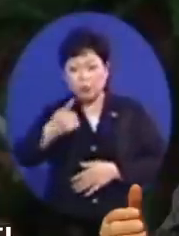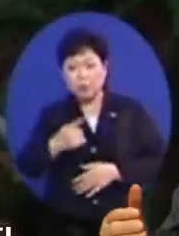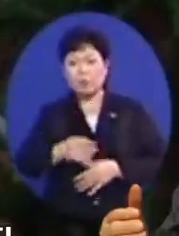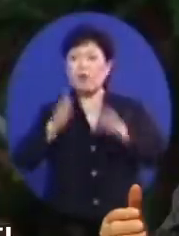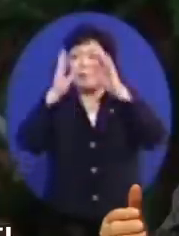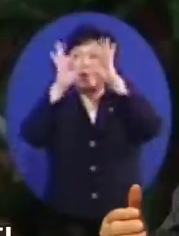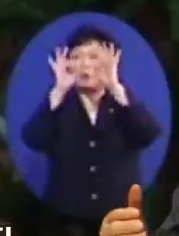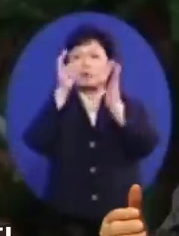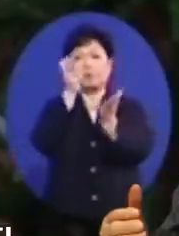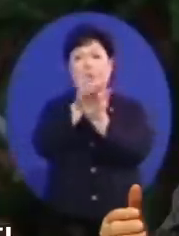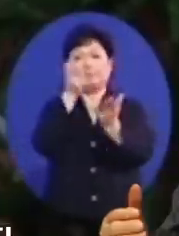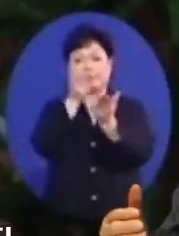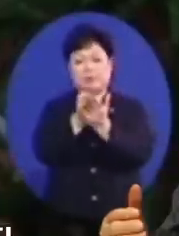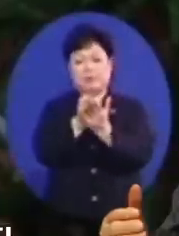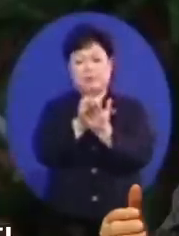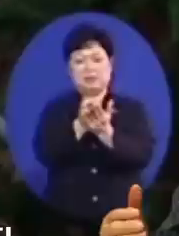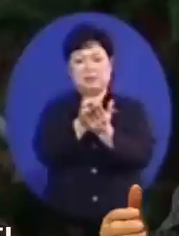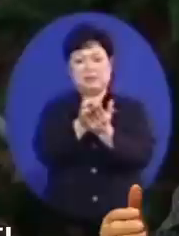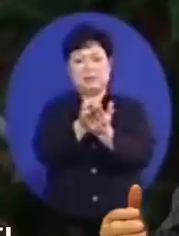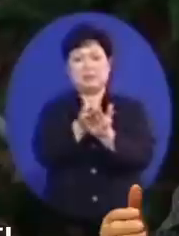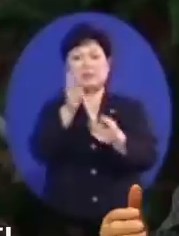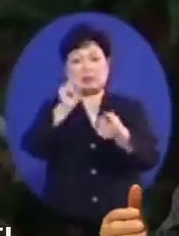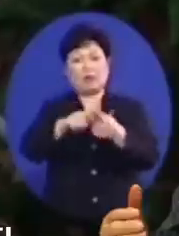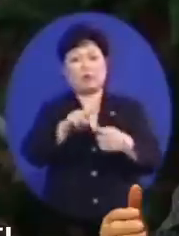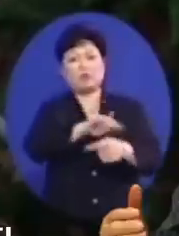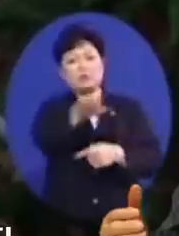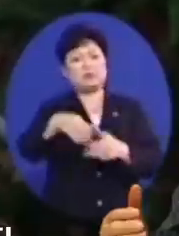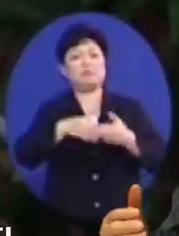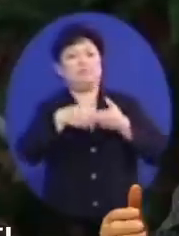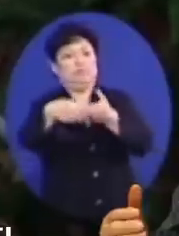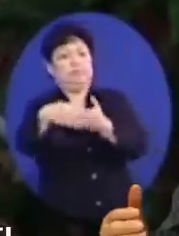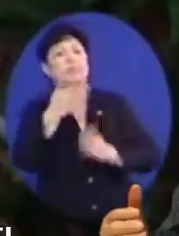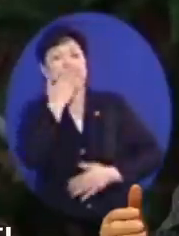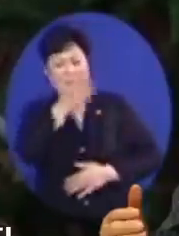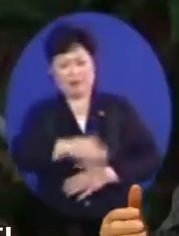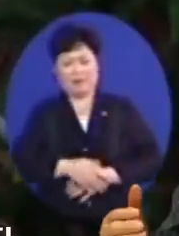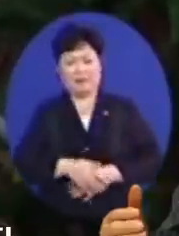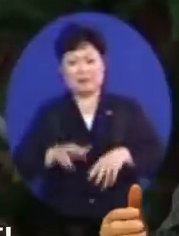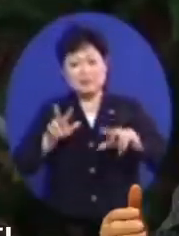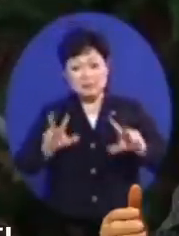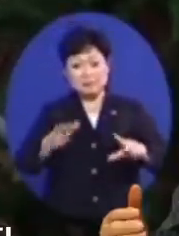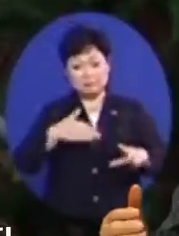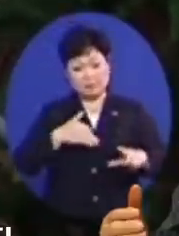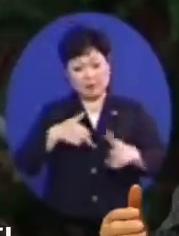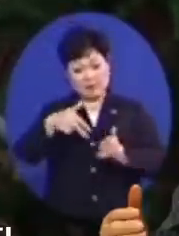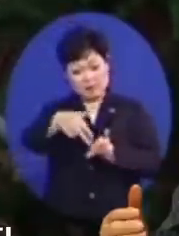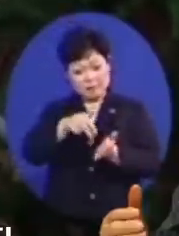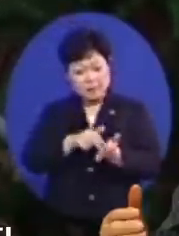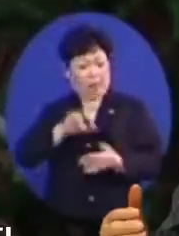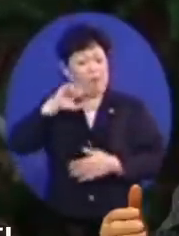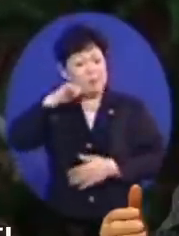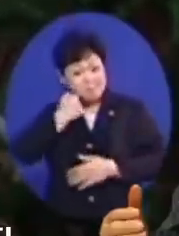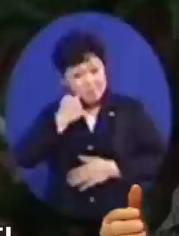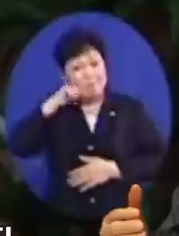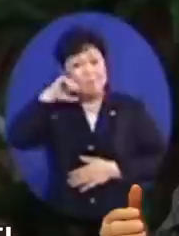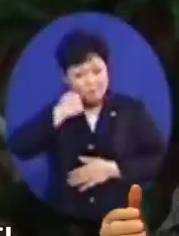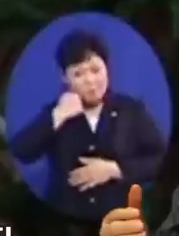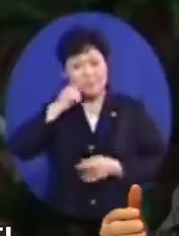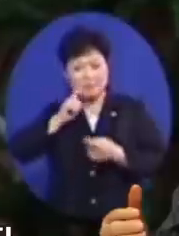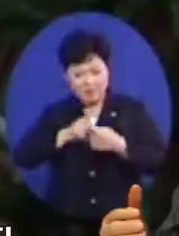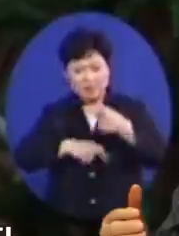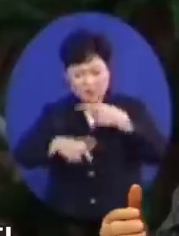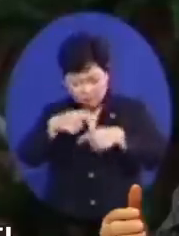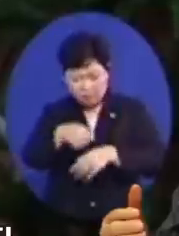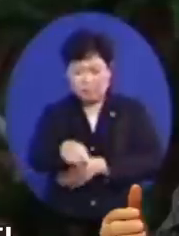그 사람을 그 바라보는 목적으로 끌고 가는 것입니다. 현재 내 상태가 어려우면 어려울수록 더 고개를 들어